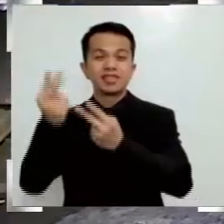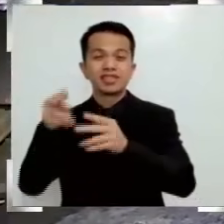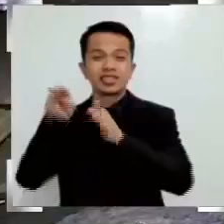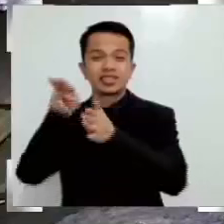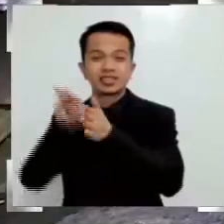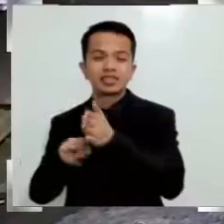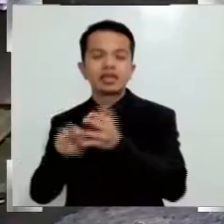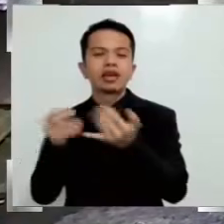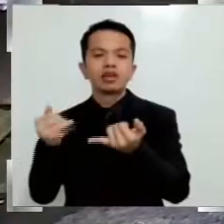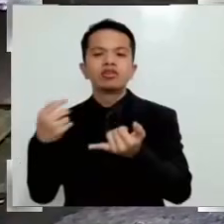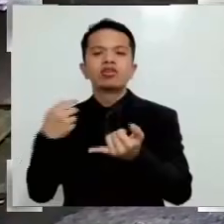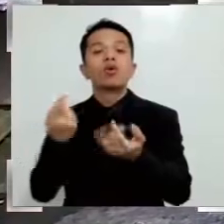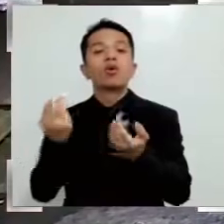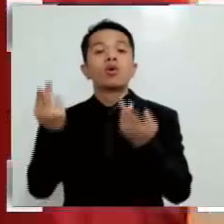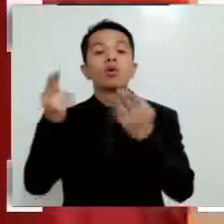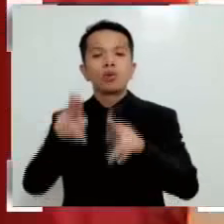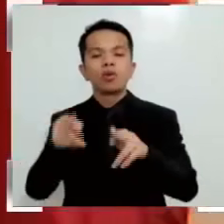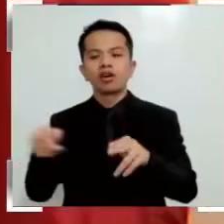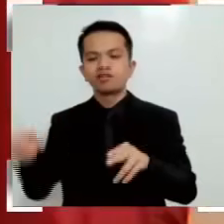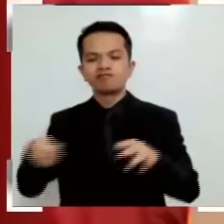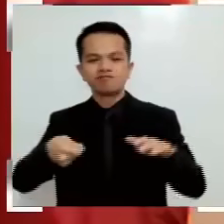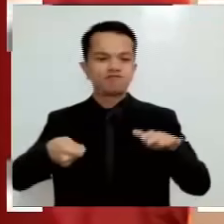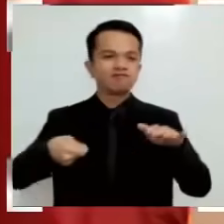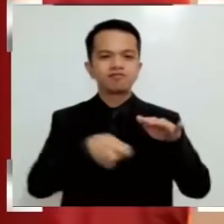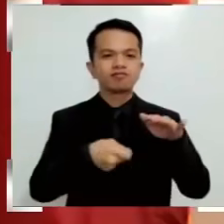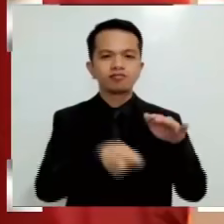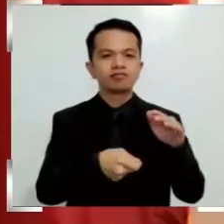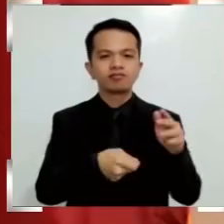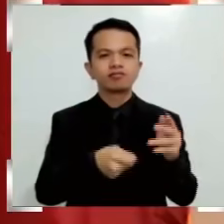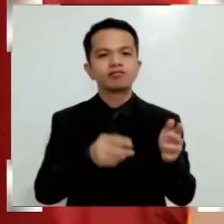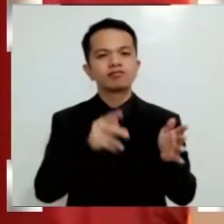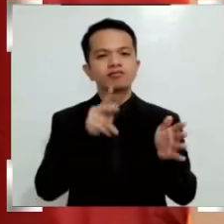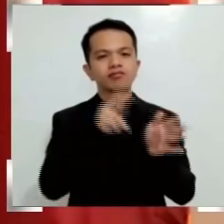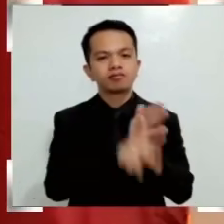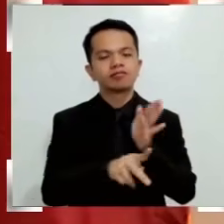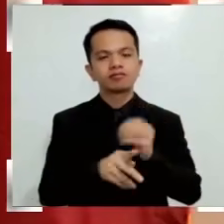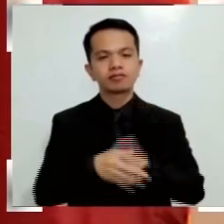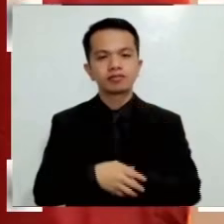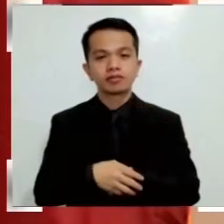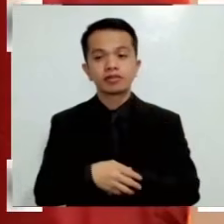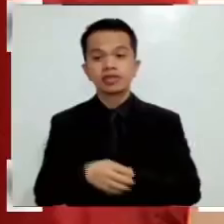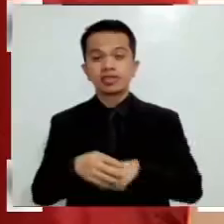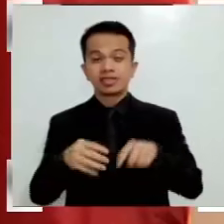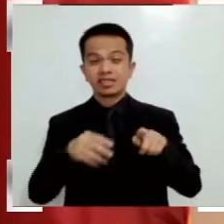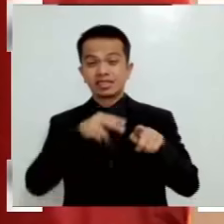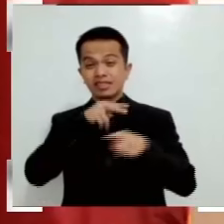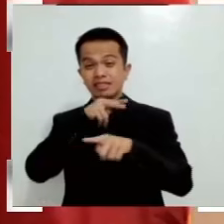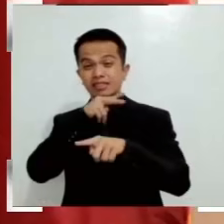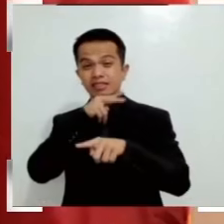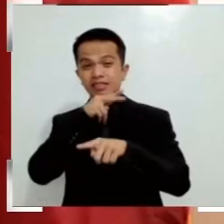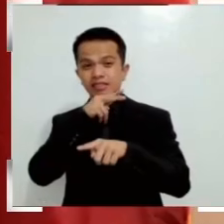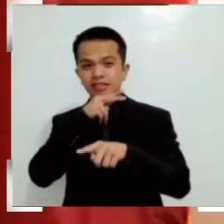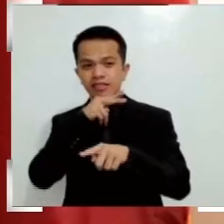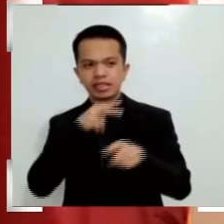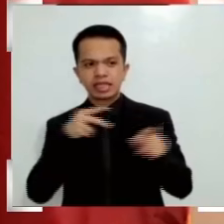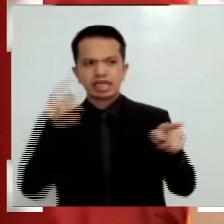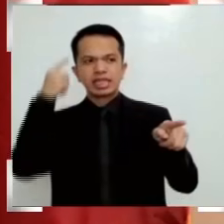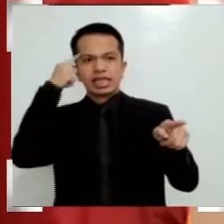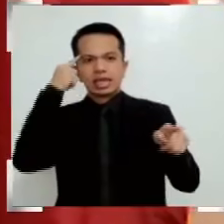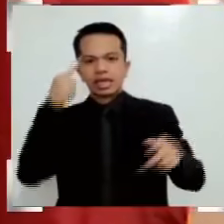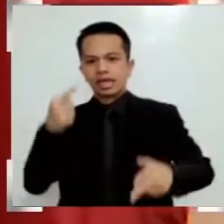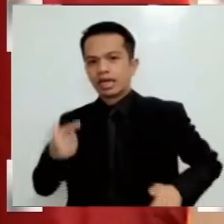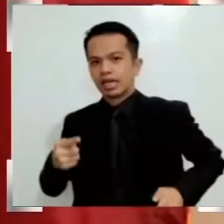suspek kababata pa man din niya inaakala nitong suspect na bubunot ng baril ang